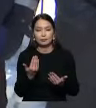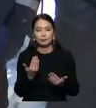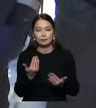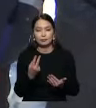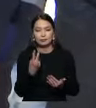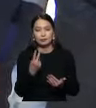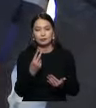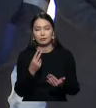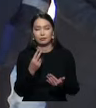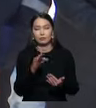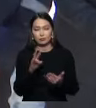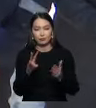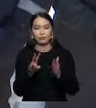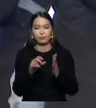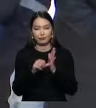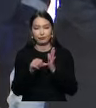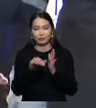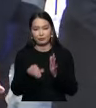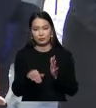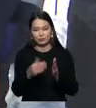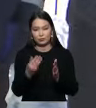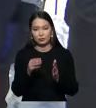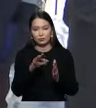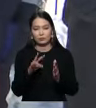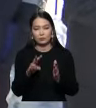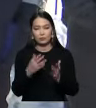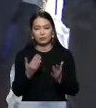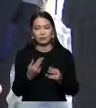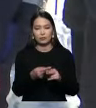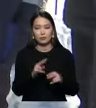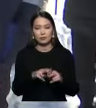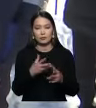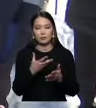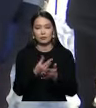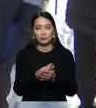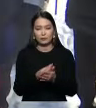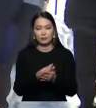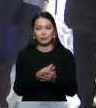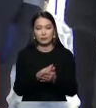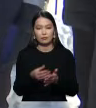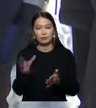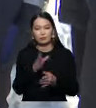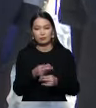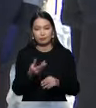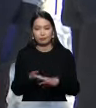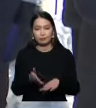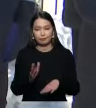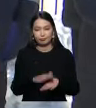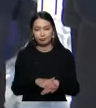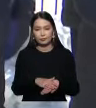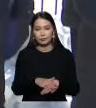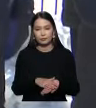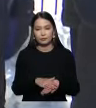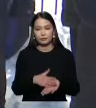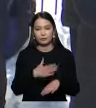будете брать, 60 тысяч стоит, да? Там пенсия 100 тысяч, а жанда не гадать, что там останется. Там